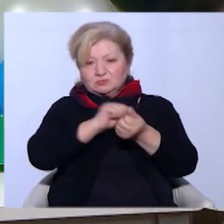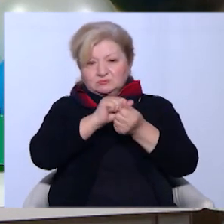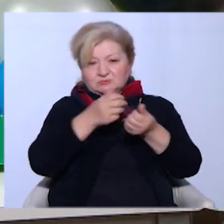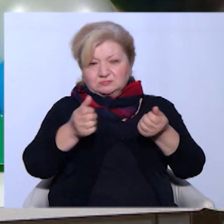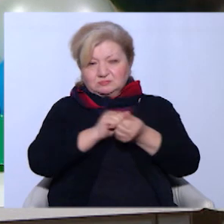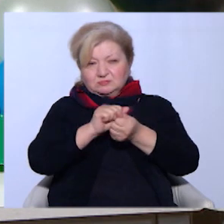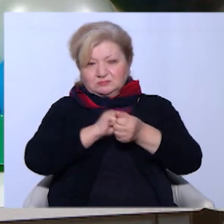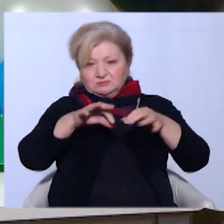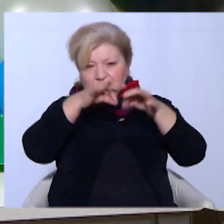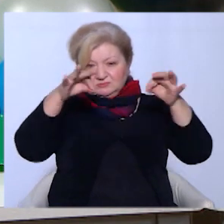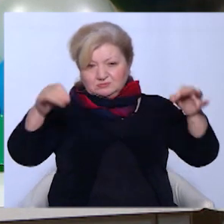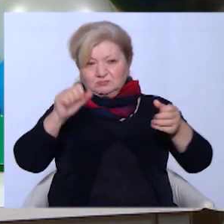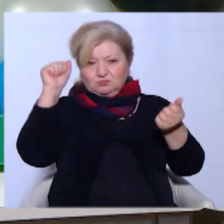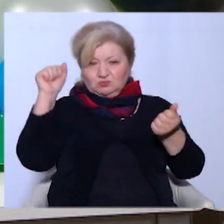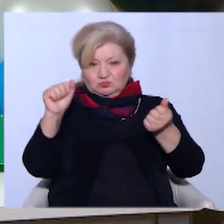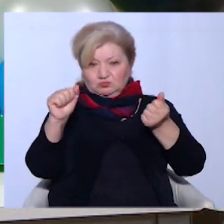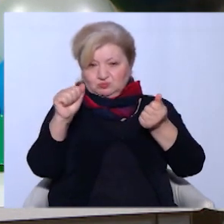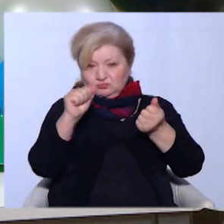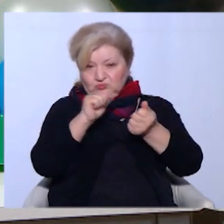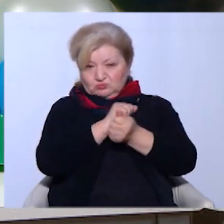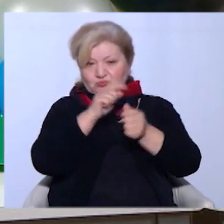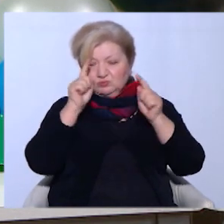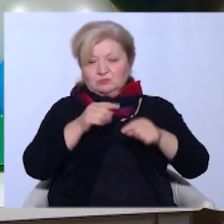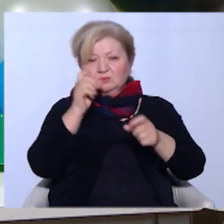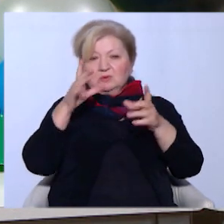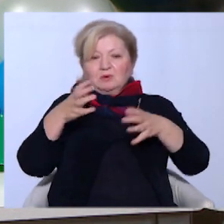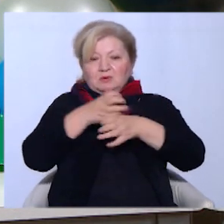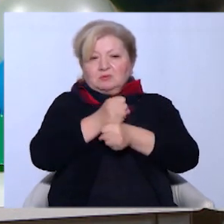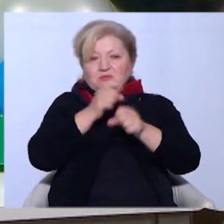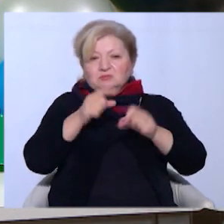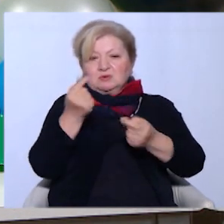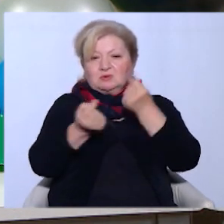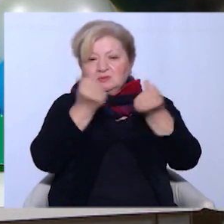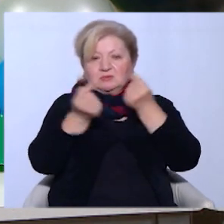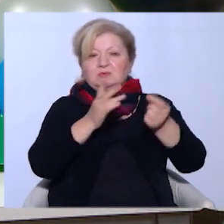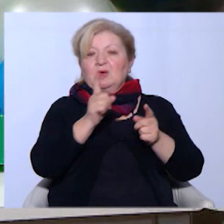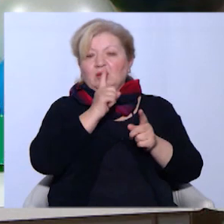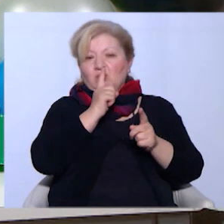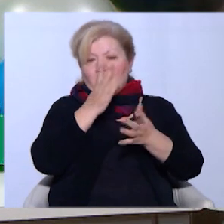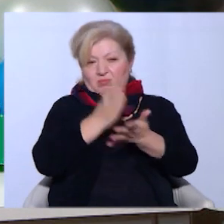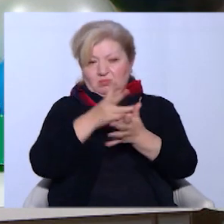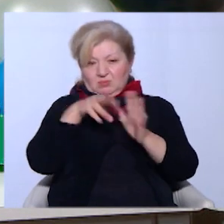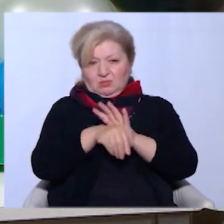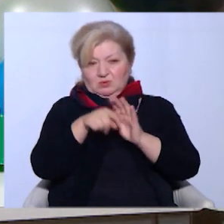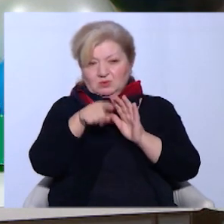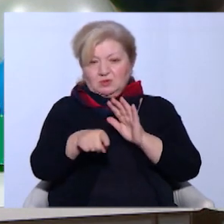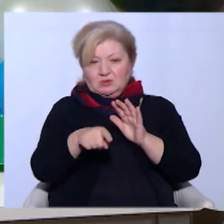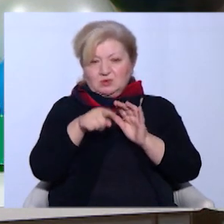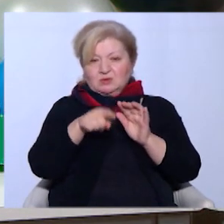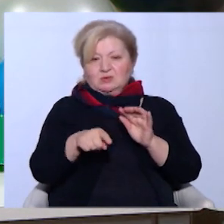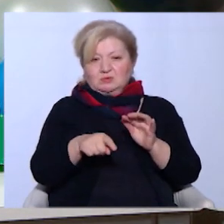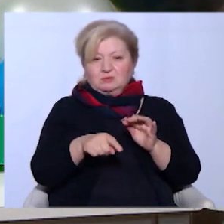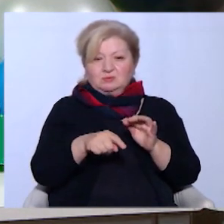იგი, ნივთიერება კიდევ უფრო მცირე ზომის ნაწილაკებისაგან, ატომებისაგან შედგებაო და ისინი კი